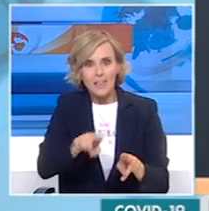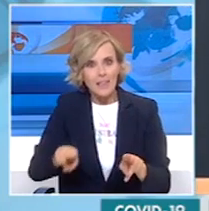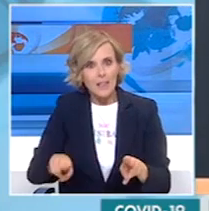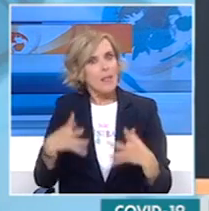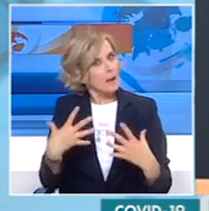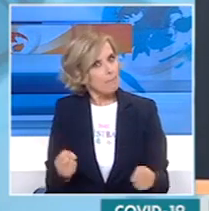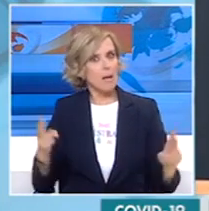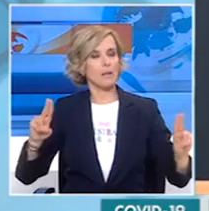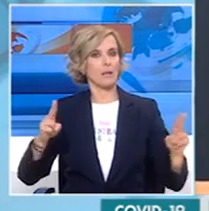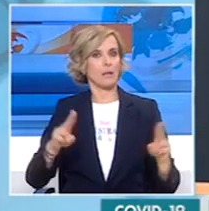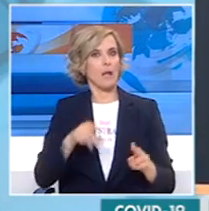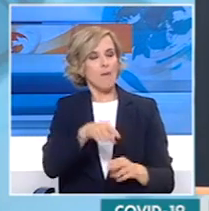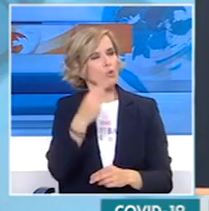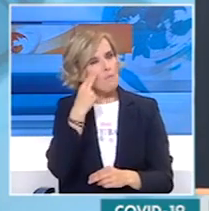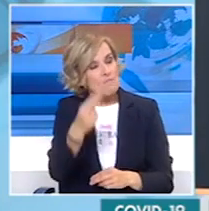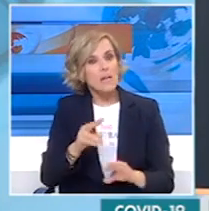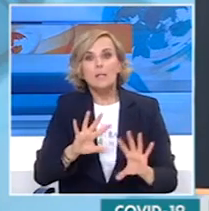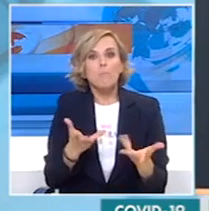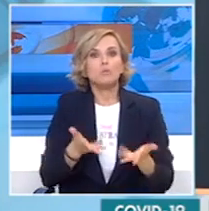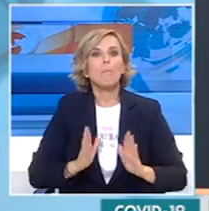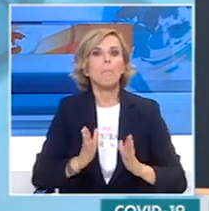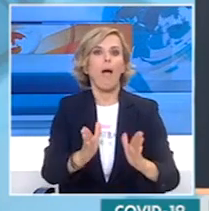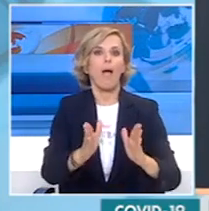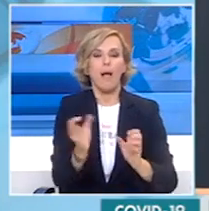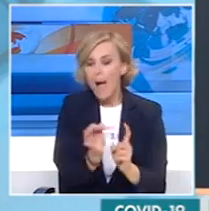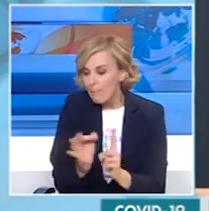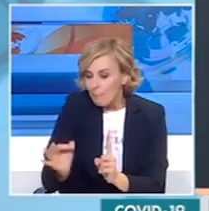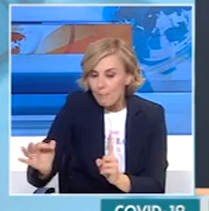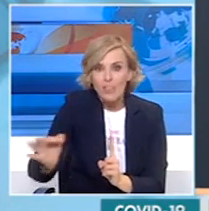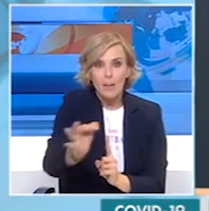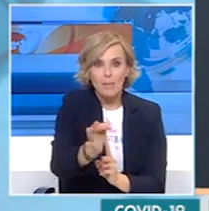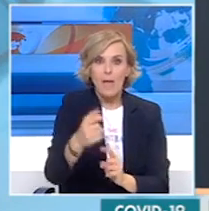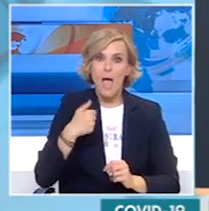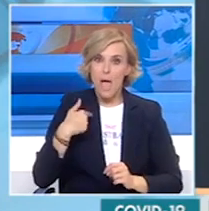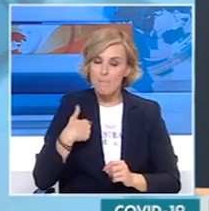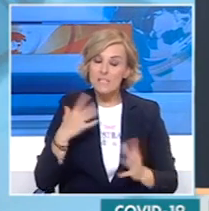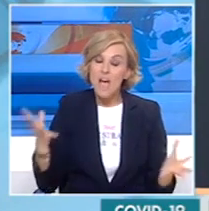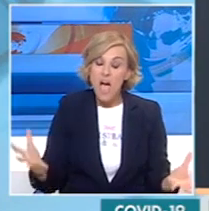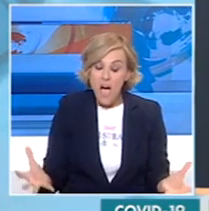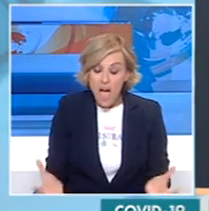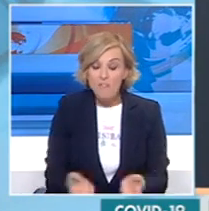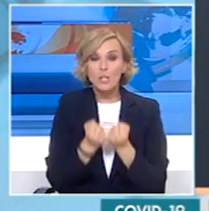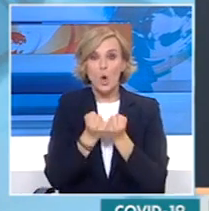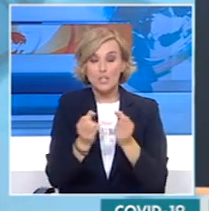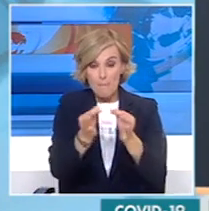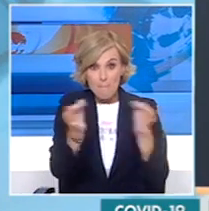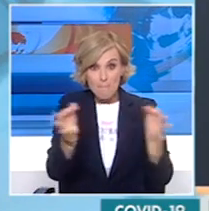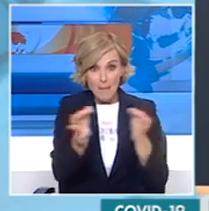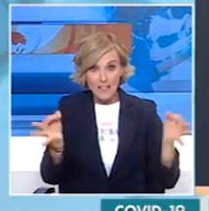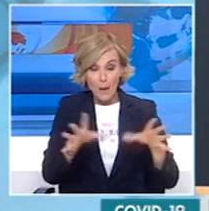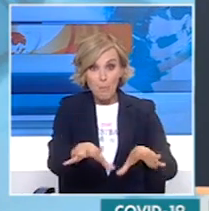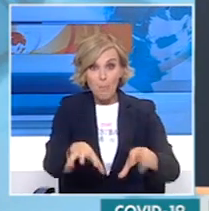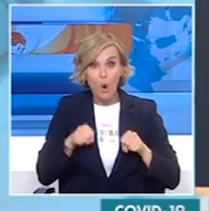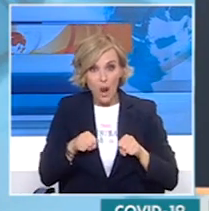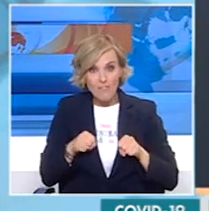δείκτης παρακολούθησης της επιδημίας. Με τα μέτρα που έχουμε πάρει, έχουμε καταφέρει και έχουμε συγκρατήσει την επιδημία. Αυτό είναι νομίζω το σημαντικότερο μήνυμα. Δεν είναι